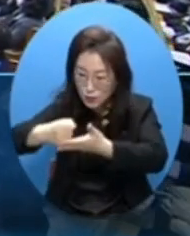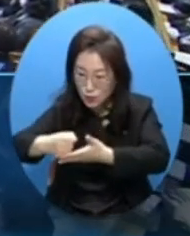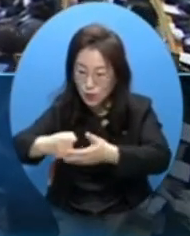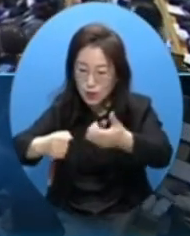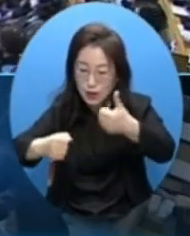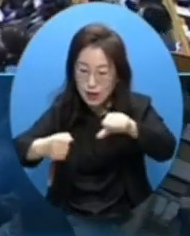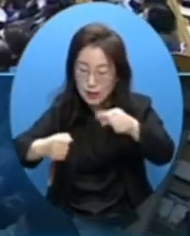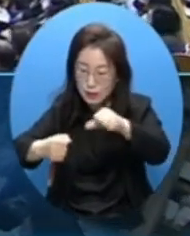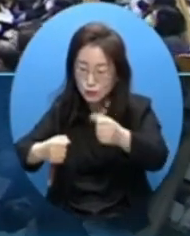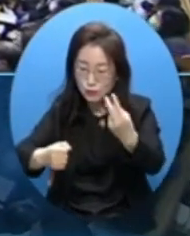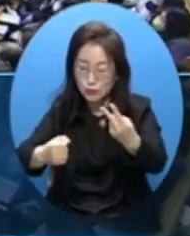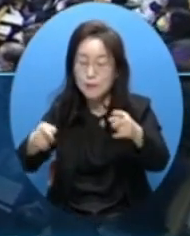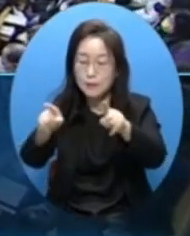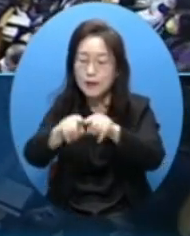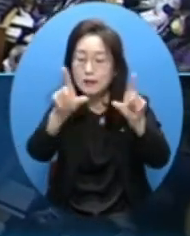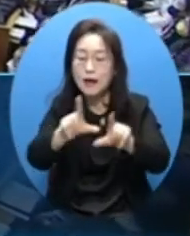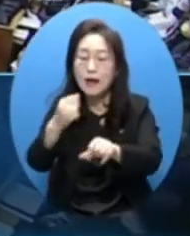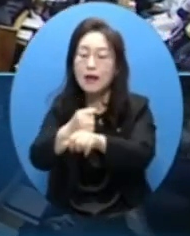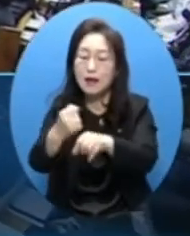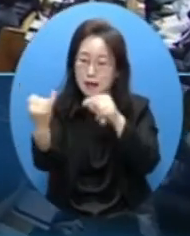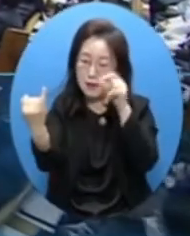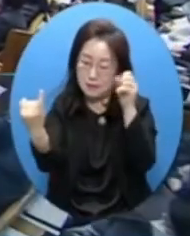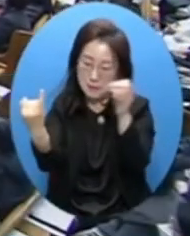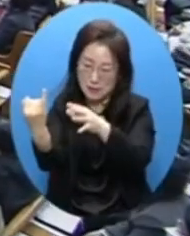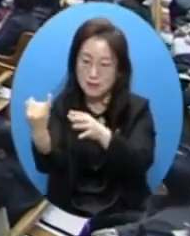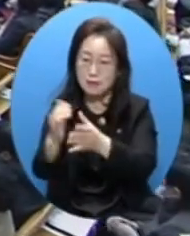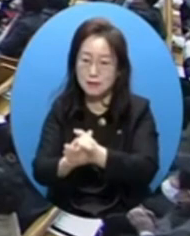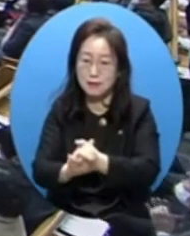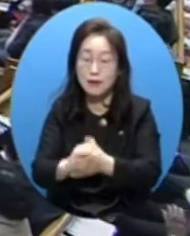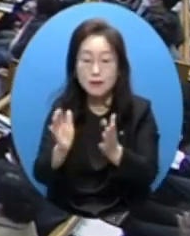아들이 생활하라 하였더라. 할렐루야.